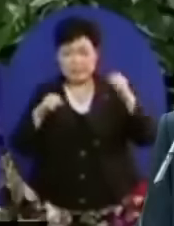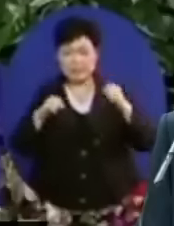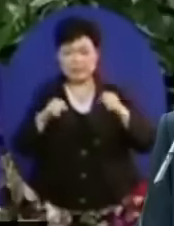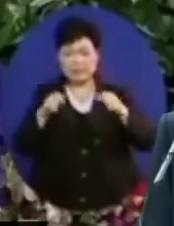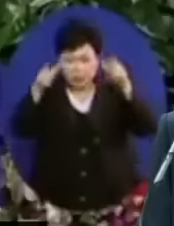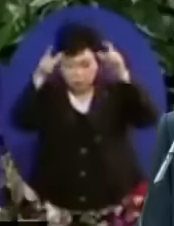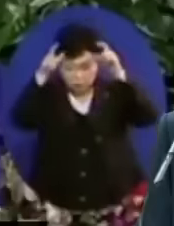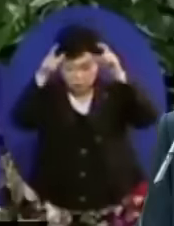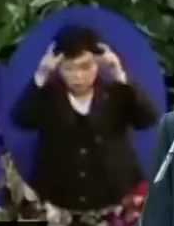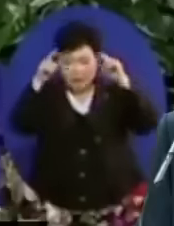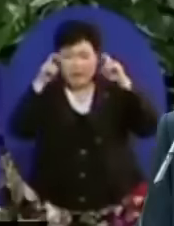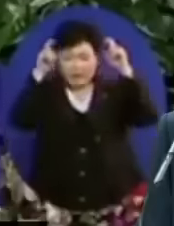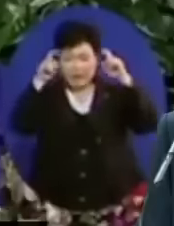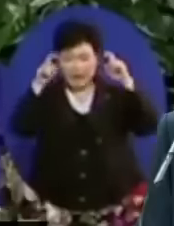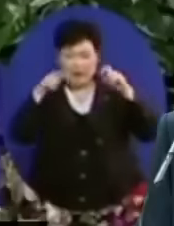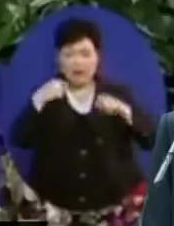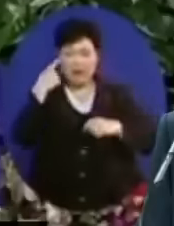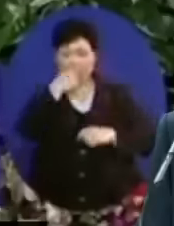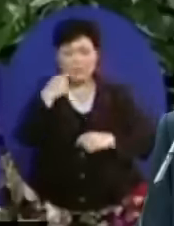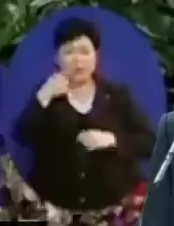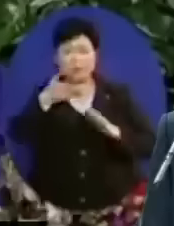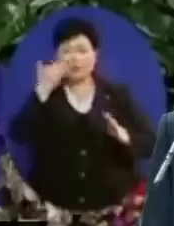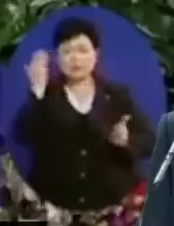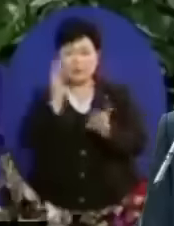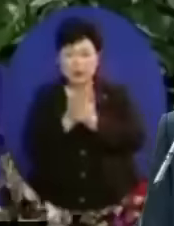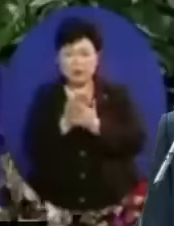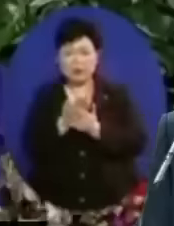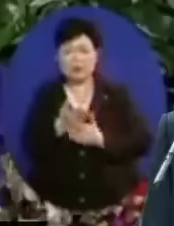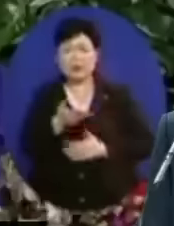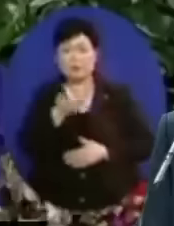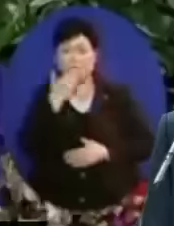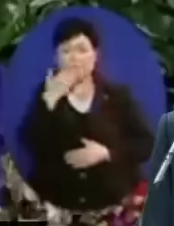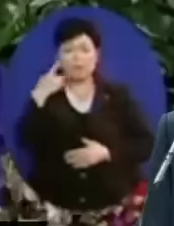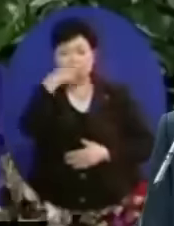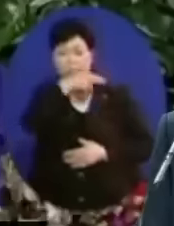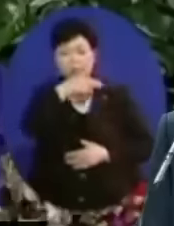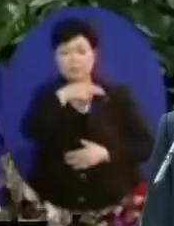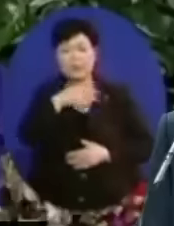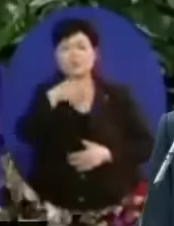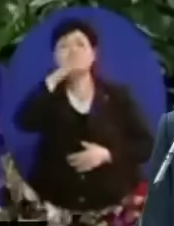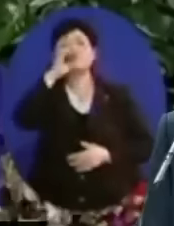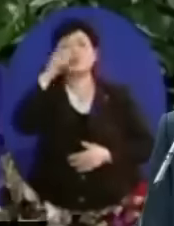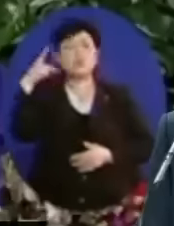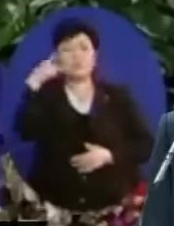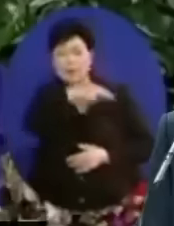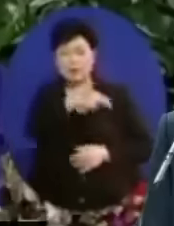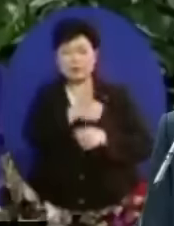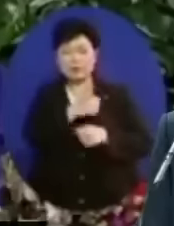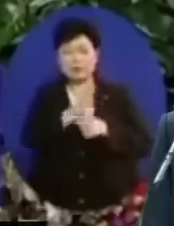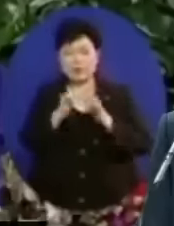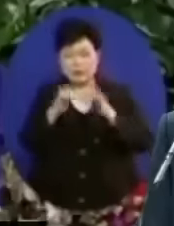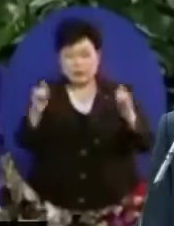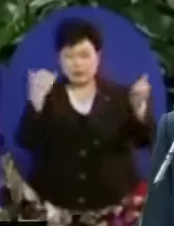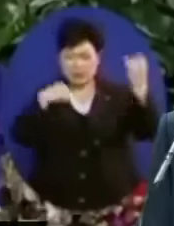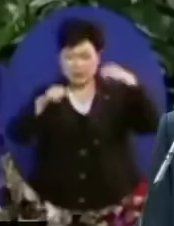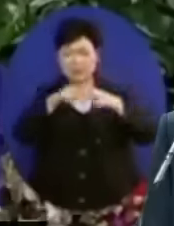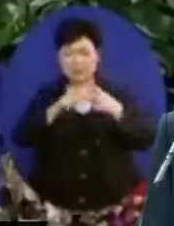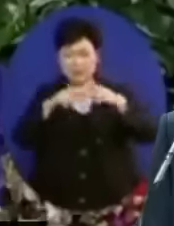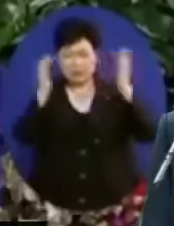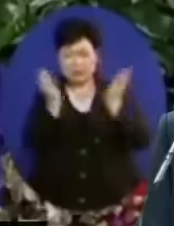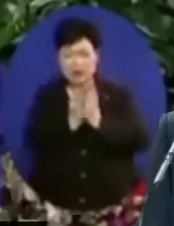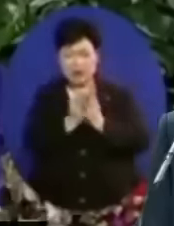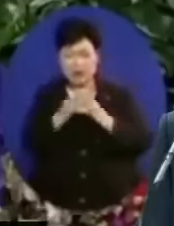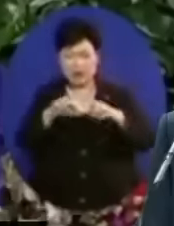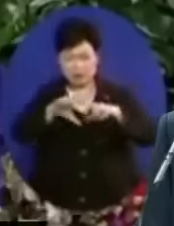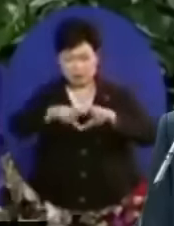소떼나 양떼나 아무것도 입에 대지 말지니 곧 먹지도 말 것이요 물도 마시지 말 것이며 사람이든지 짐승이든지 다 굵은